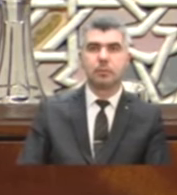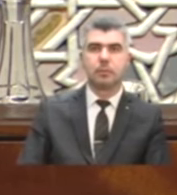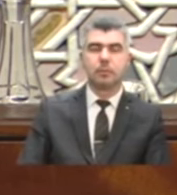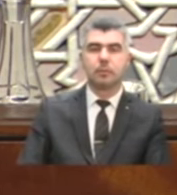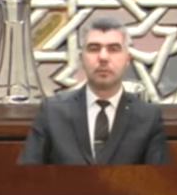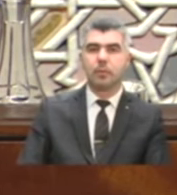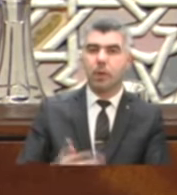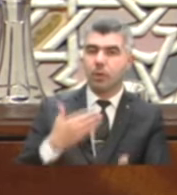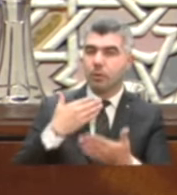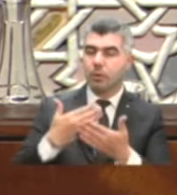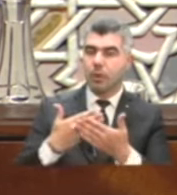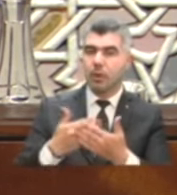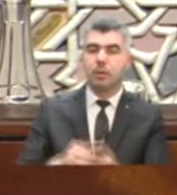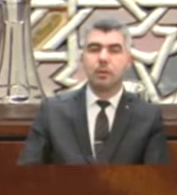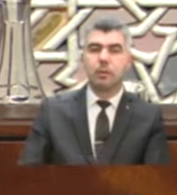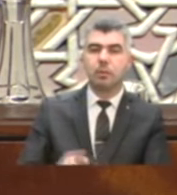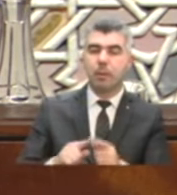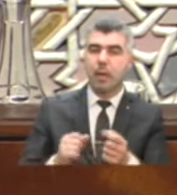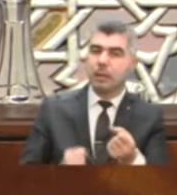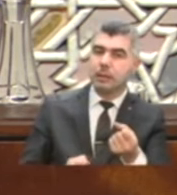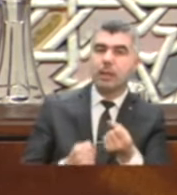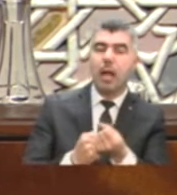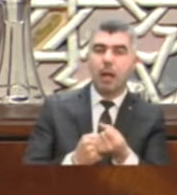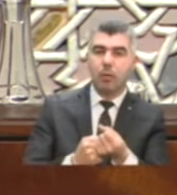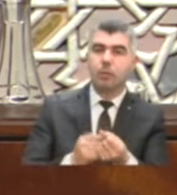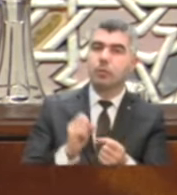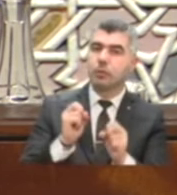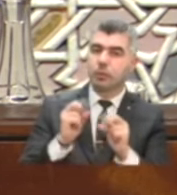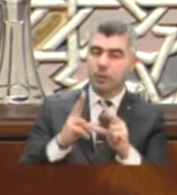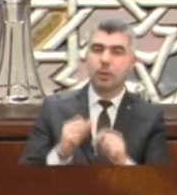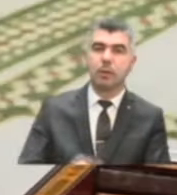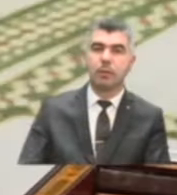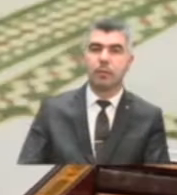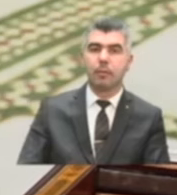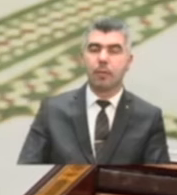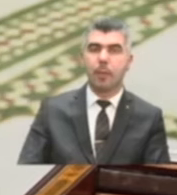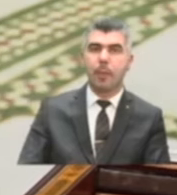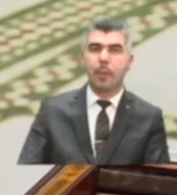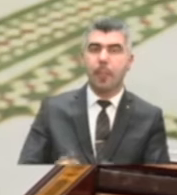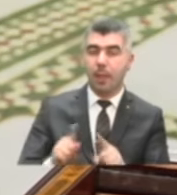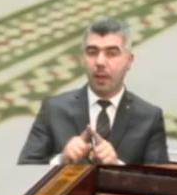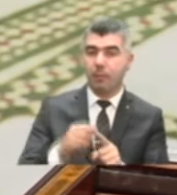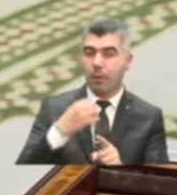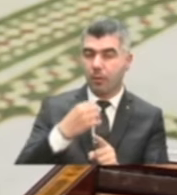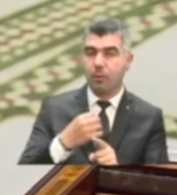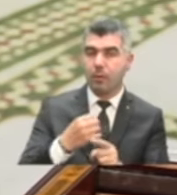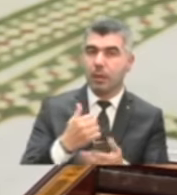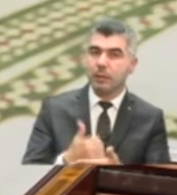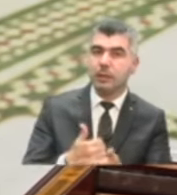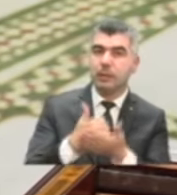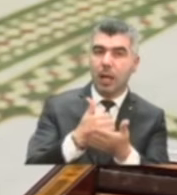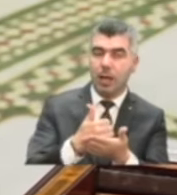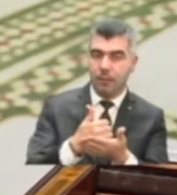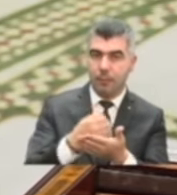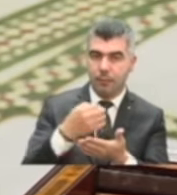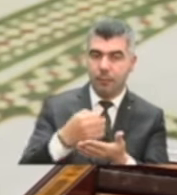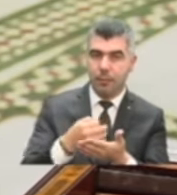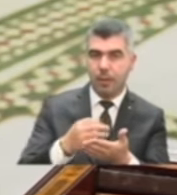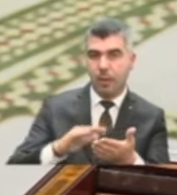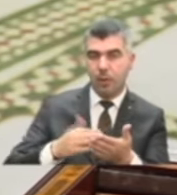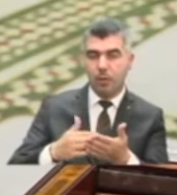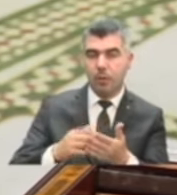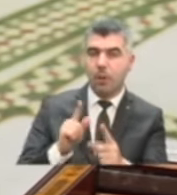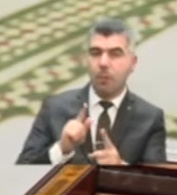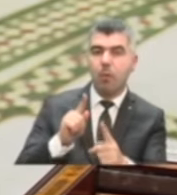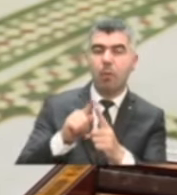تنشكر السيد النائب، حنا خصنا نتعاونوا جميع على هذه القضيه هذه، لانه هنا تتكلموا على قضيه ديال الدعم، تتكلموا على الدعم